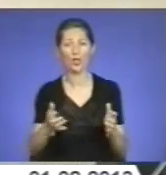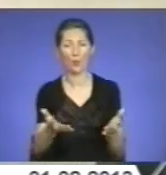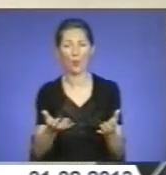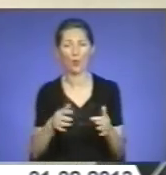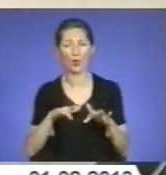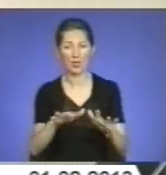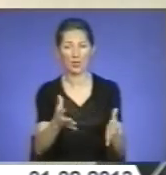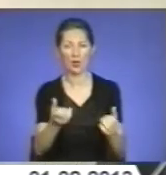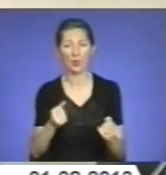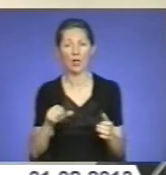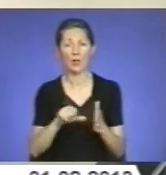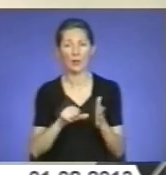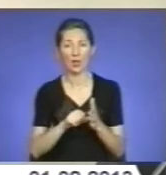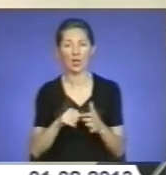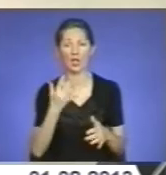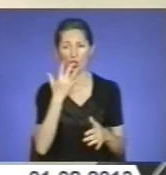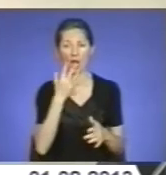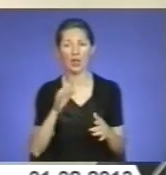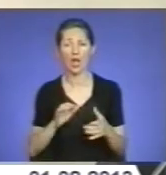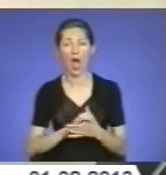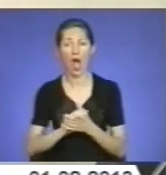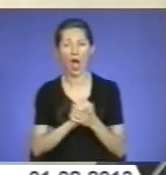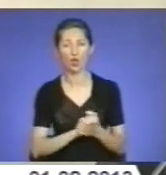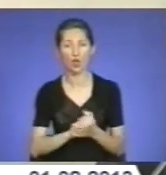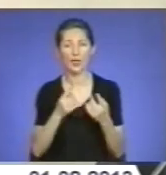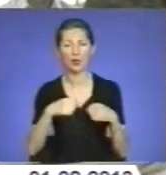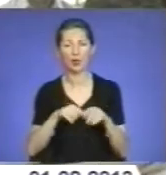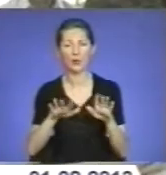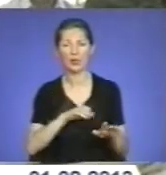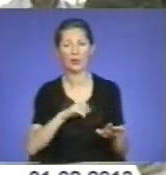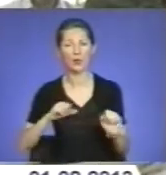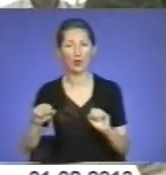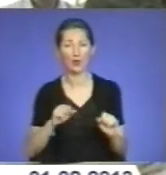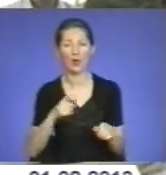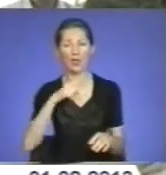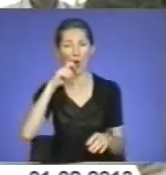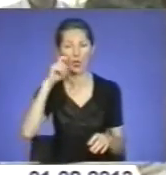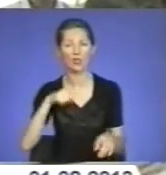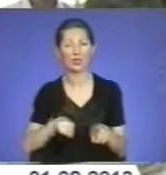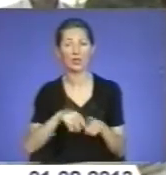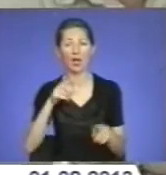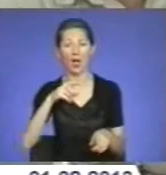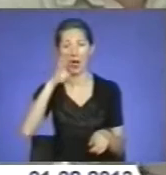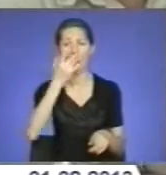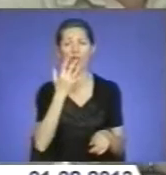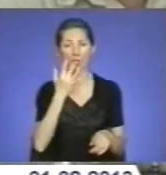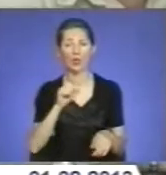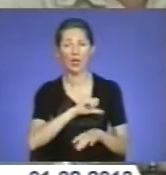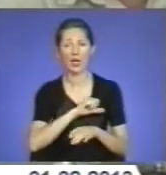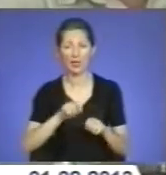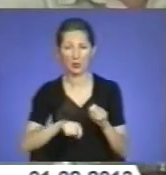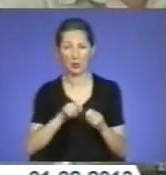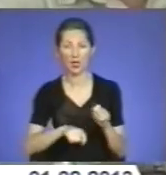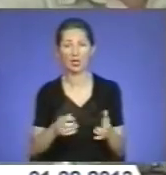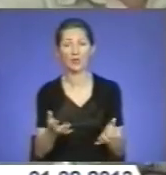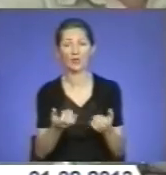громад, Національні асоціації органів місцевого самоврядування, вітчизняні і зарубіжні експерти. Відтак заручилися підтримкою